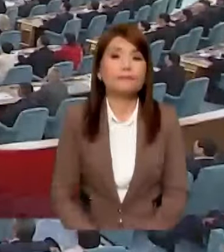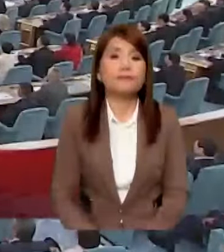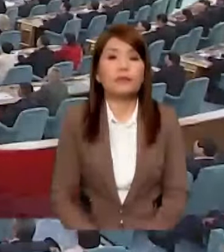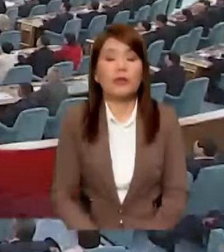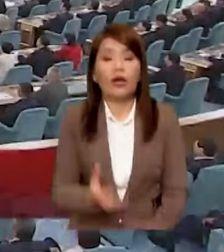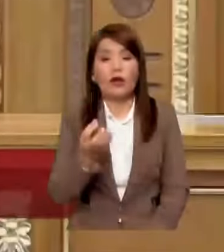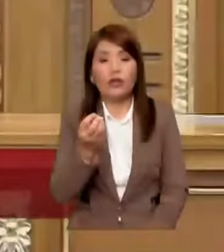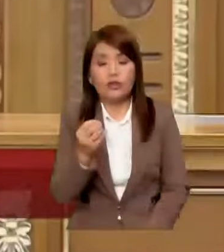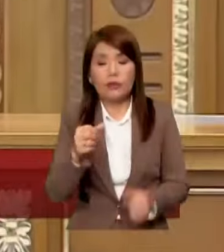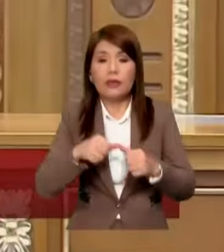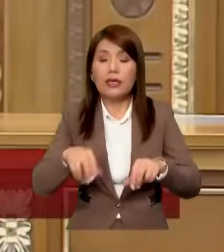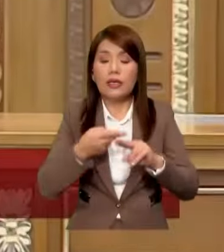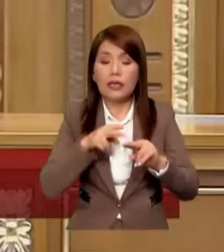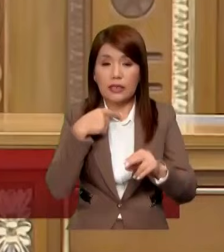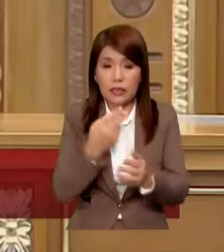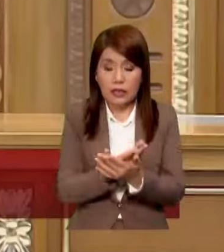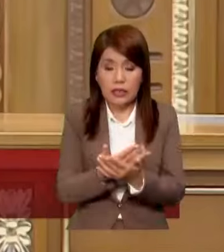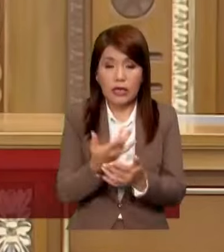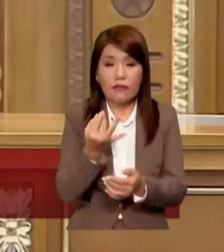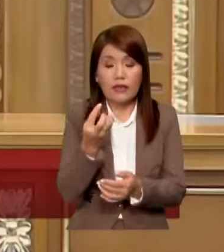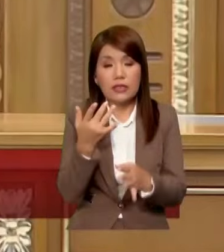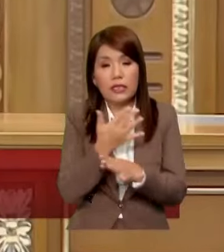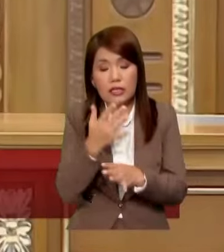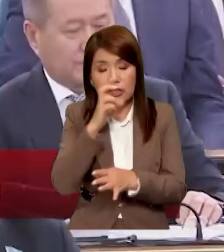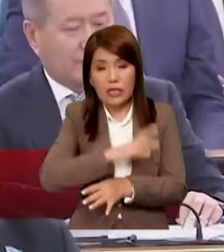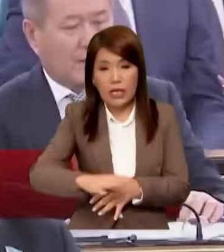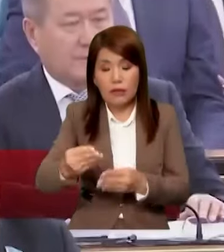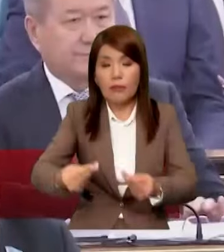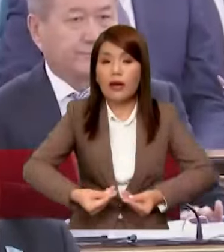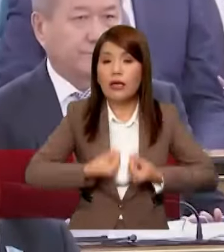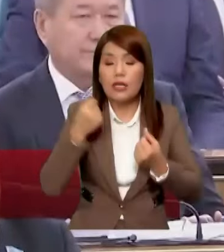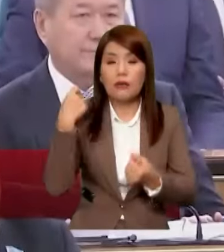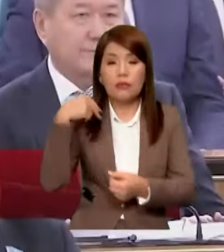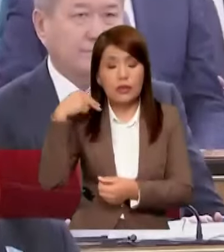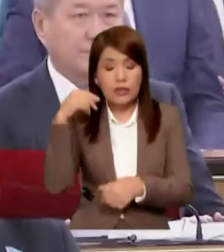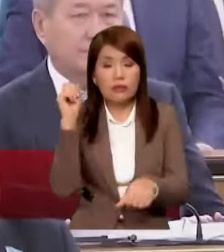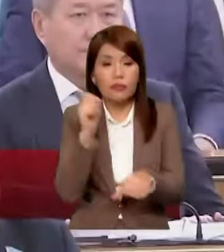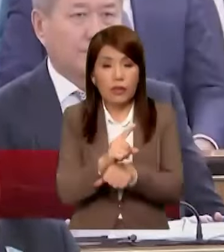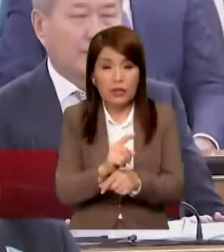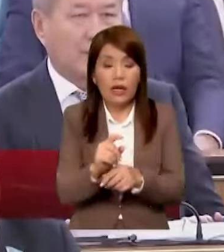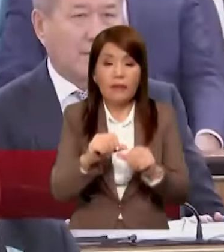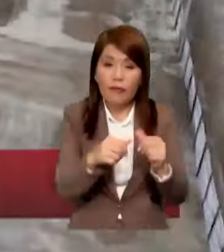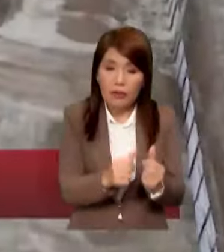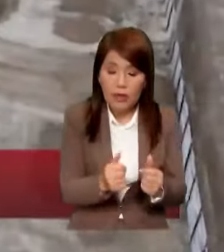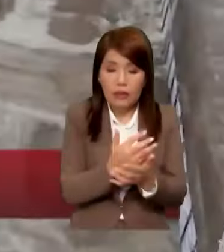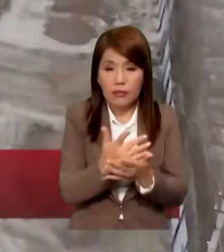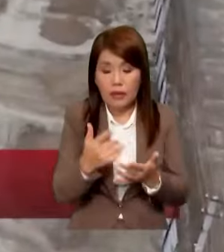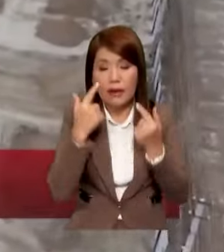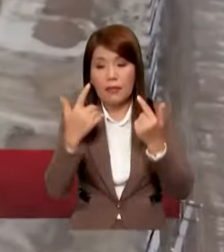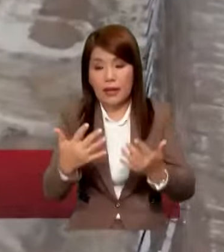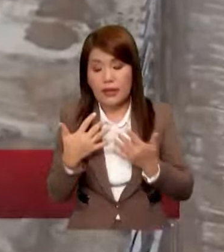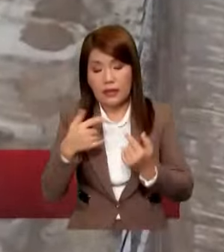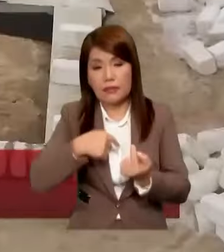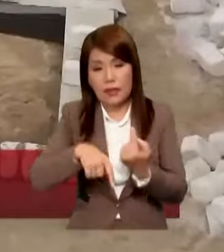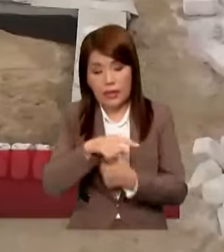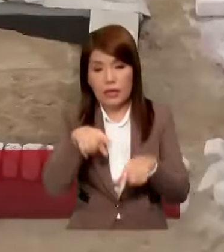Кроме того, по словам экспертов, позитивно на инвест-климат в стране должно повлиять поручение президента сформировать понятный бизнесу список